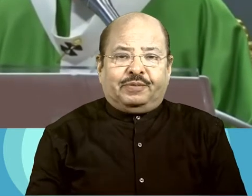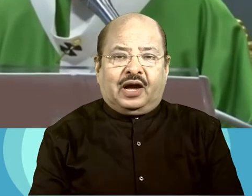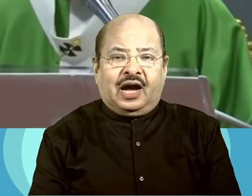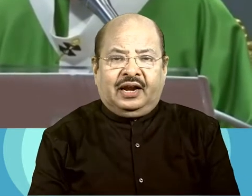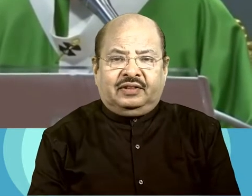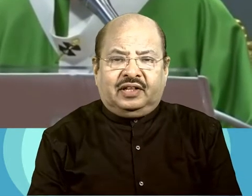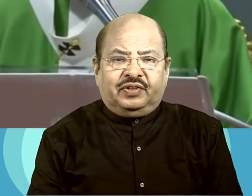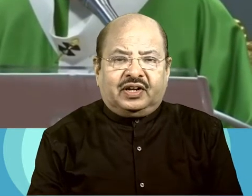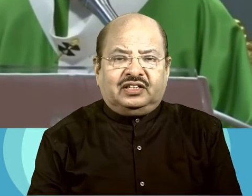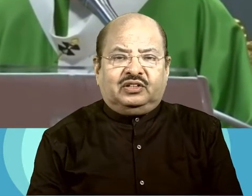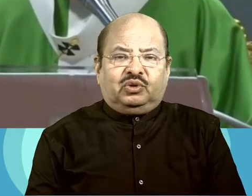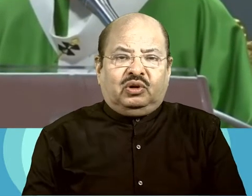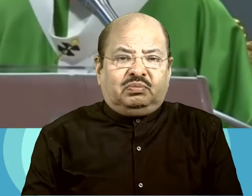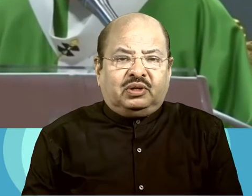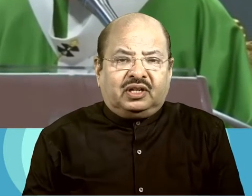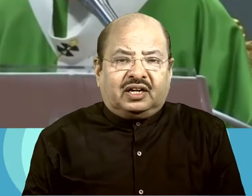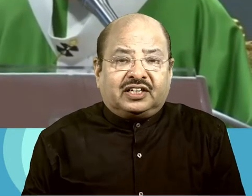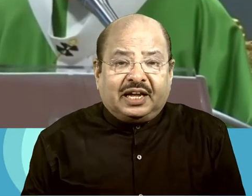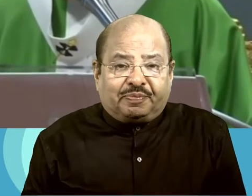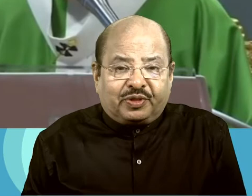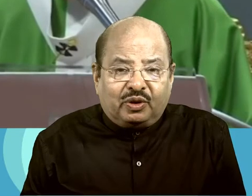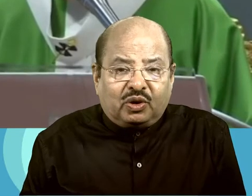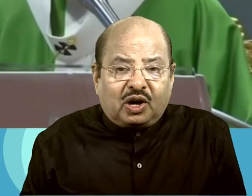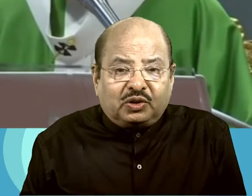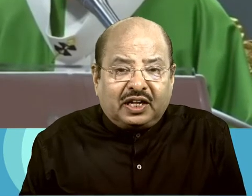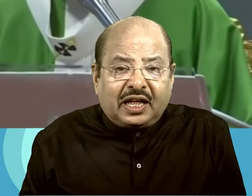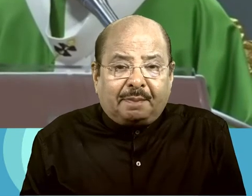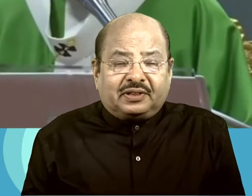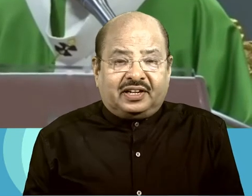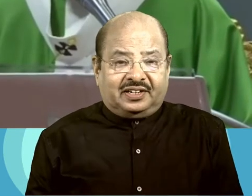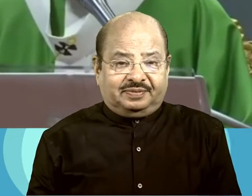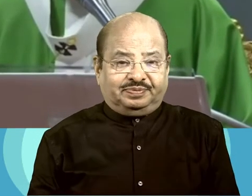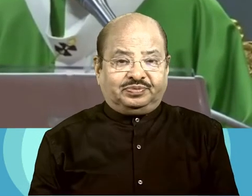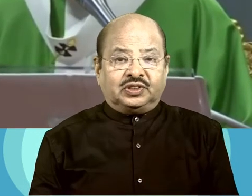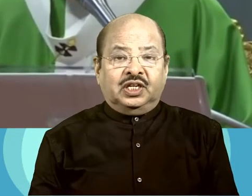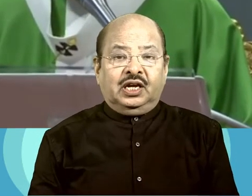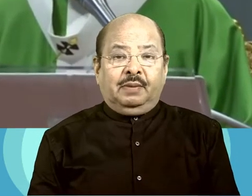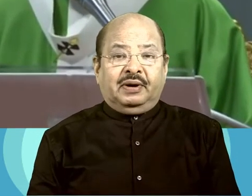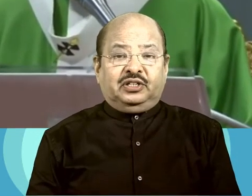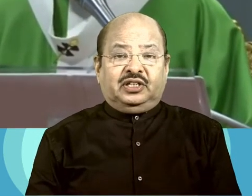46. ആനന്ദം നിറഞ്ഞു തുളുമ്പുന്ന ഹൃദയം, ലൂക്ക 1:47.